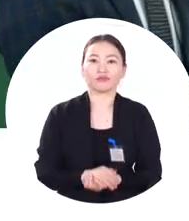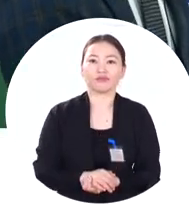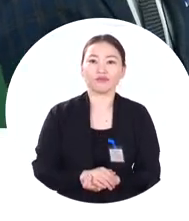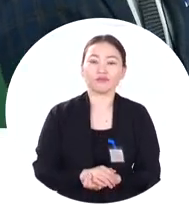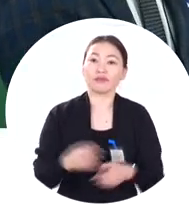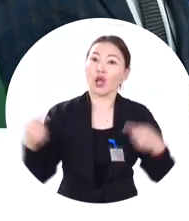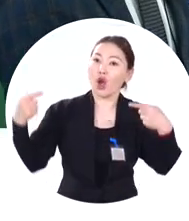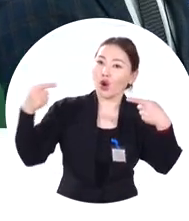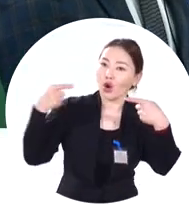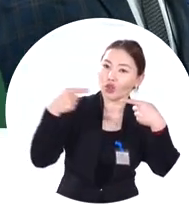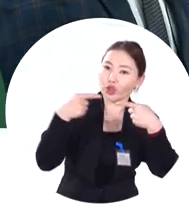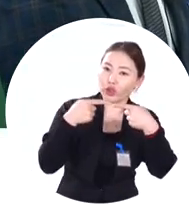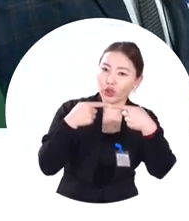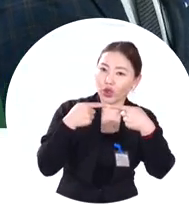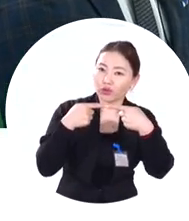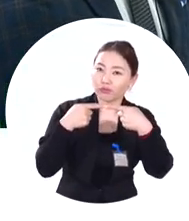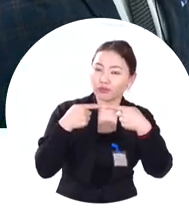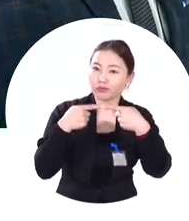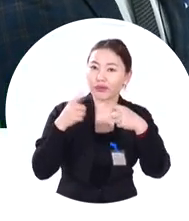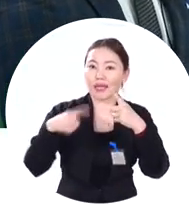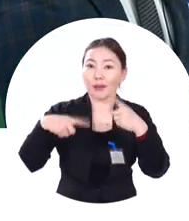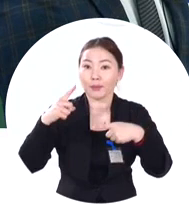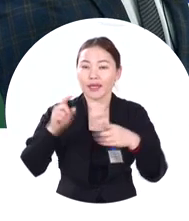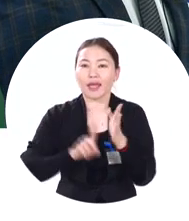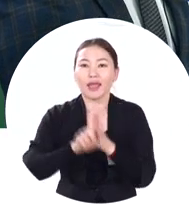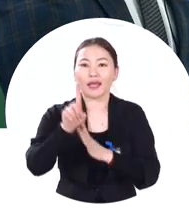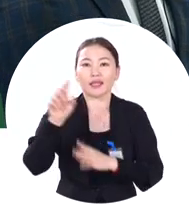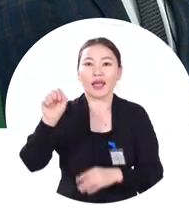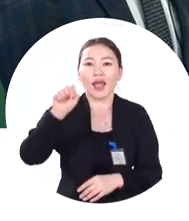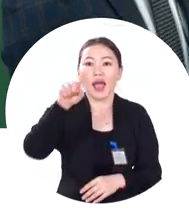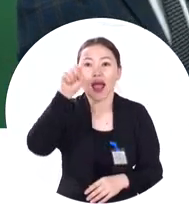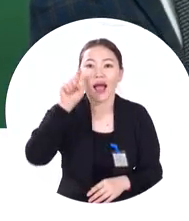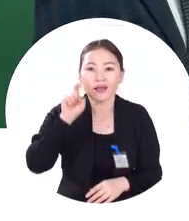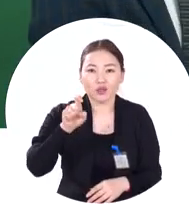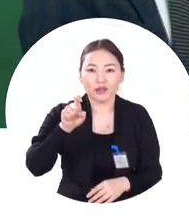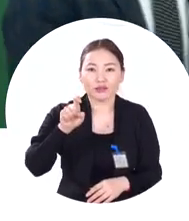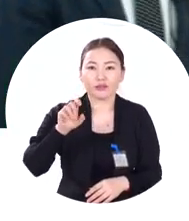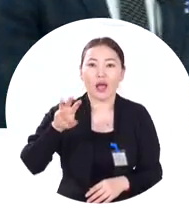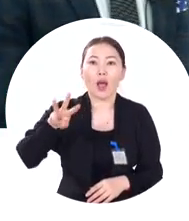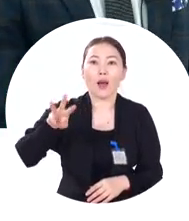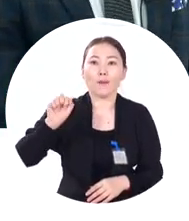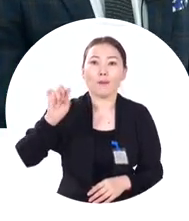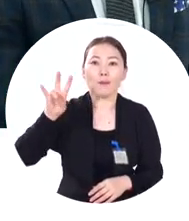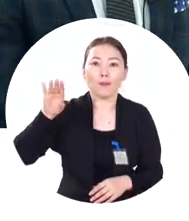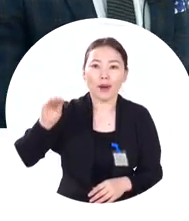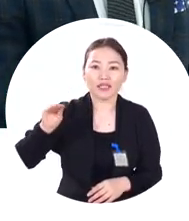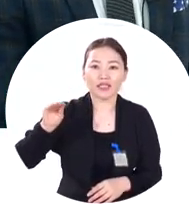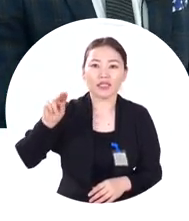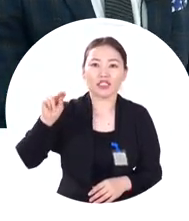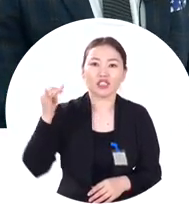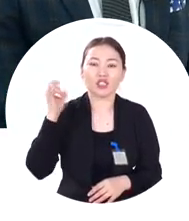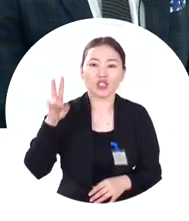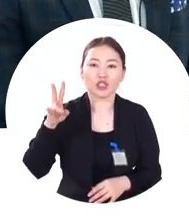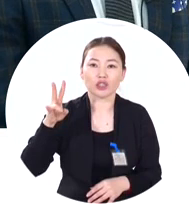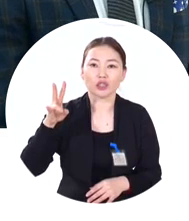За хөндлөнгөөр хамгийн ихний асуулт маань манж чин улсын албан ёсны нэр нь юу вэ гэсэн байна. За бид бүхэн манж чин гүрэн,